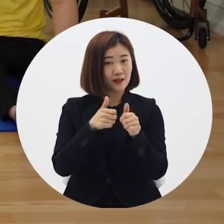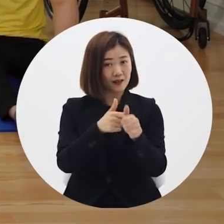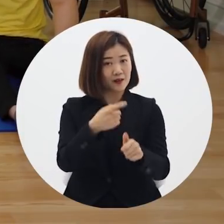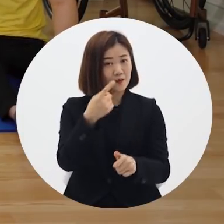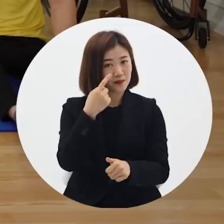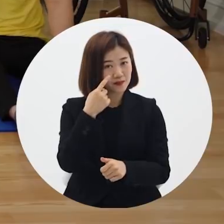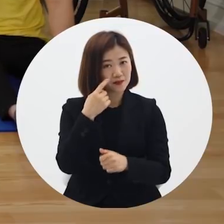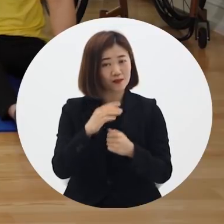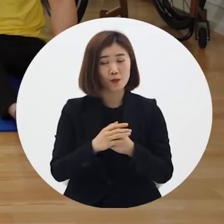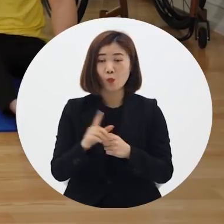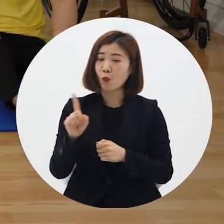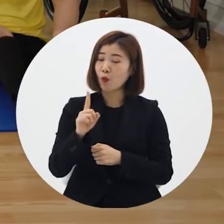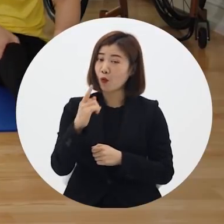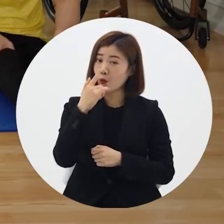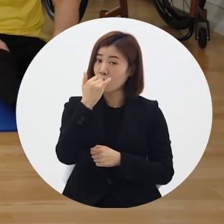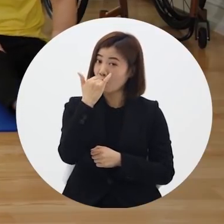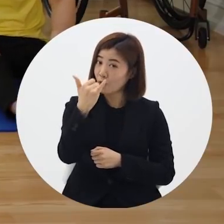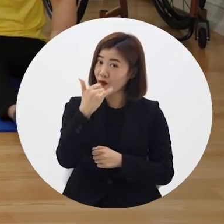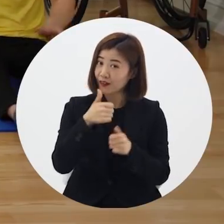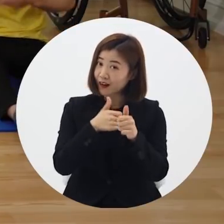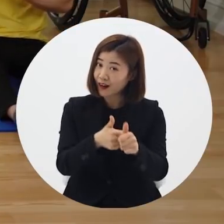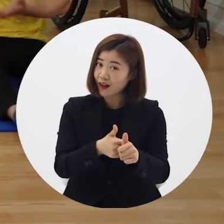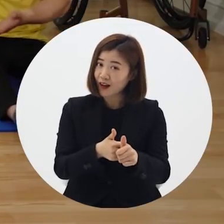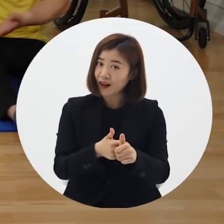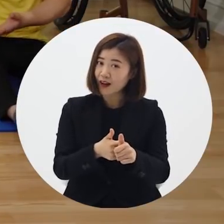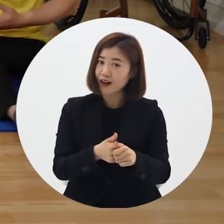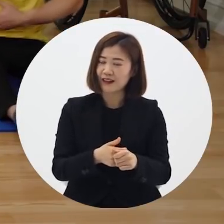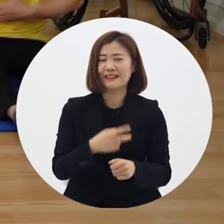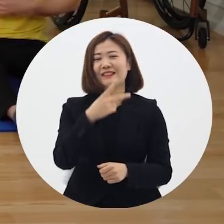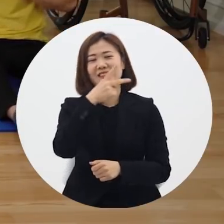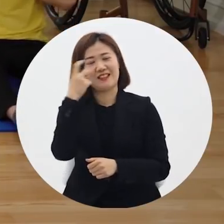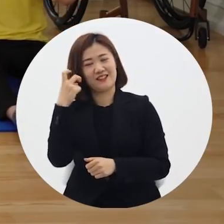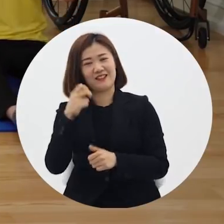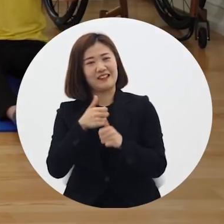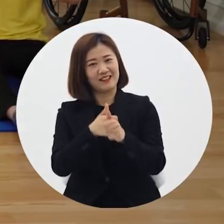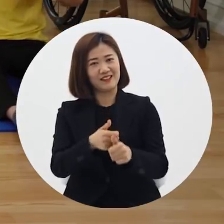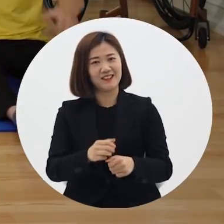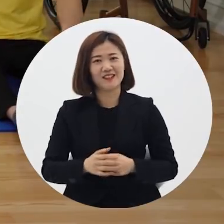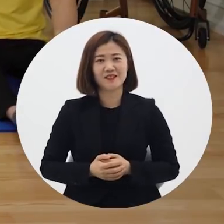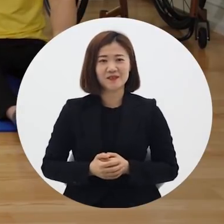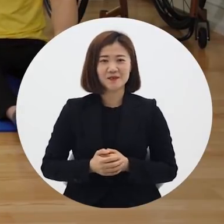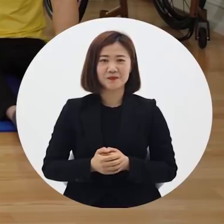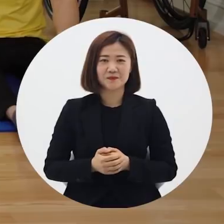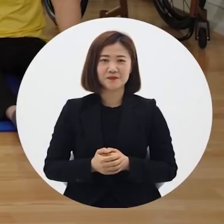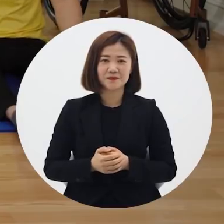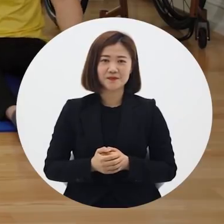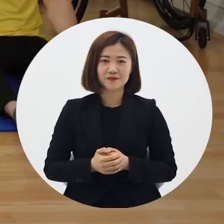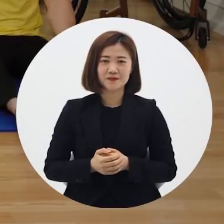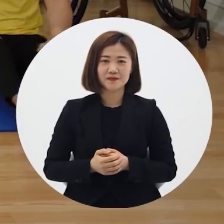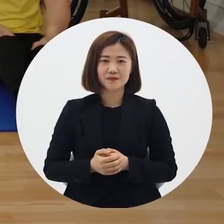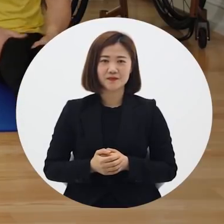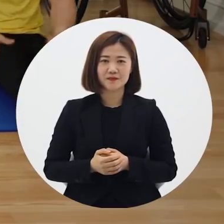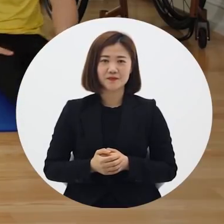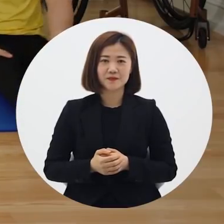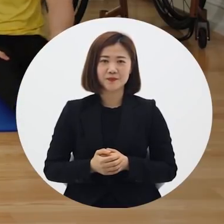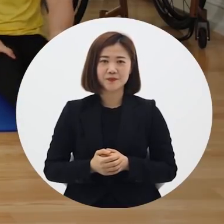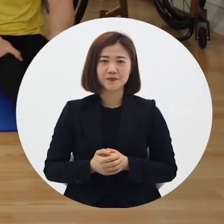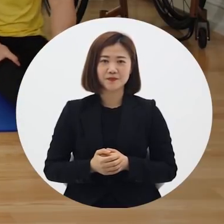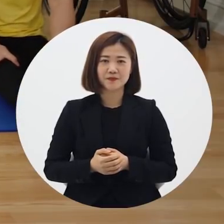보실까요? 꼬부는 거예요? 자는 거. 아, 자는 거. 숙면하죠.